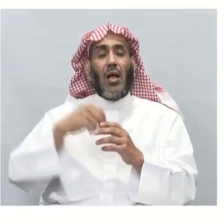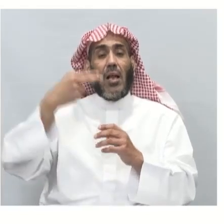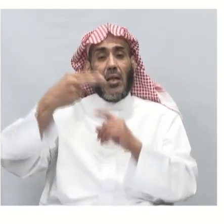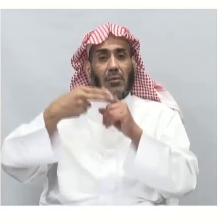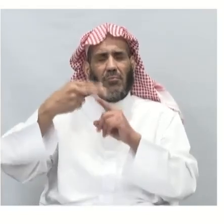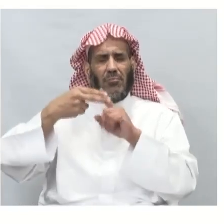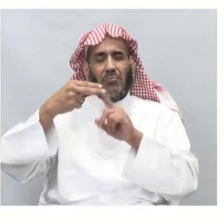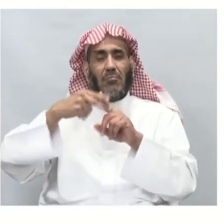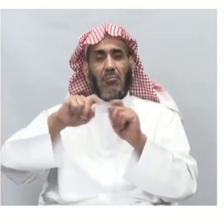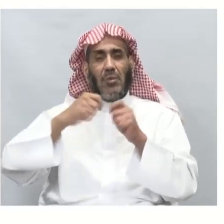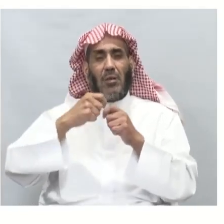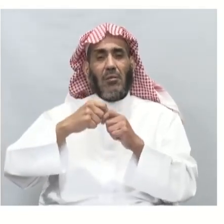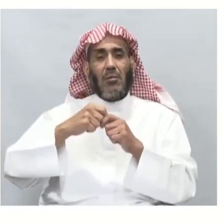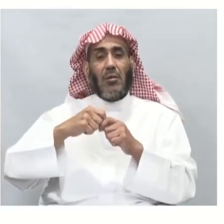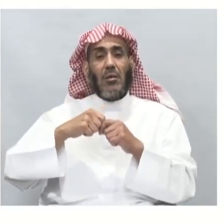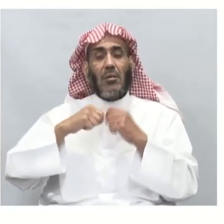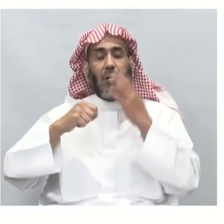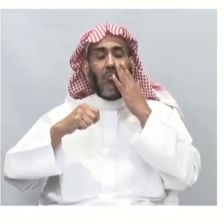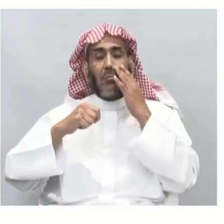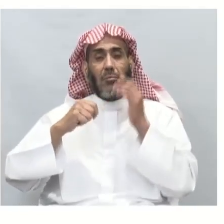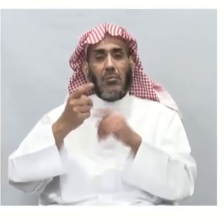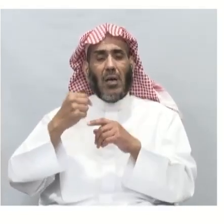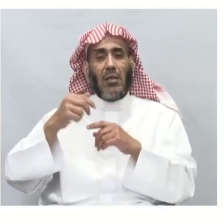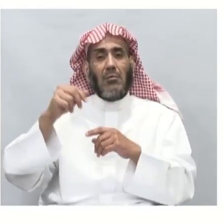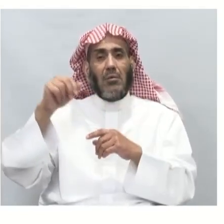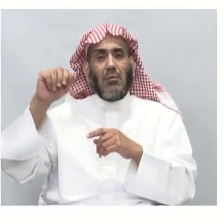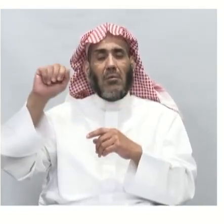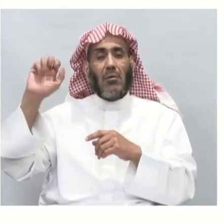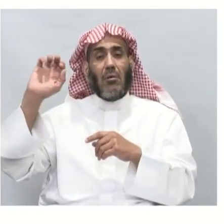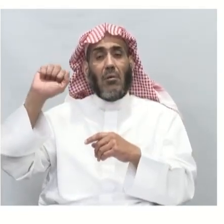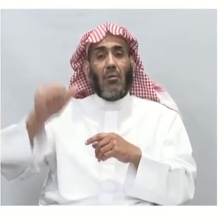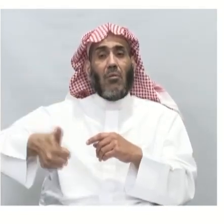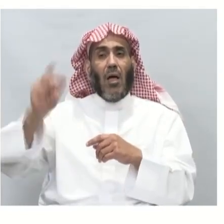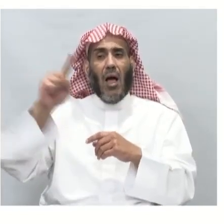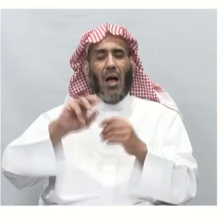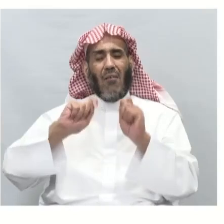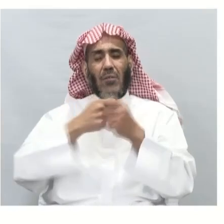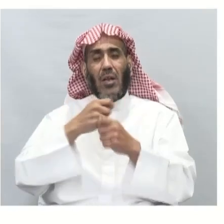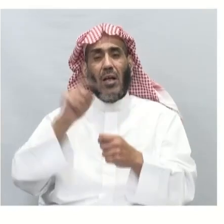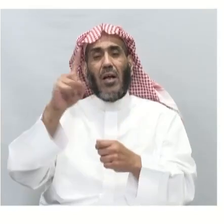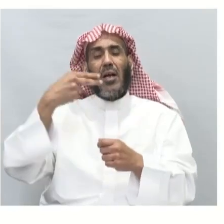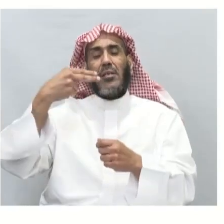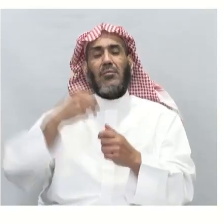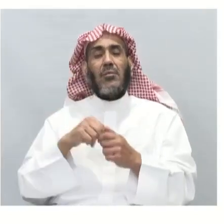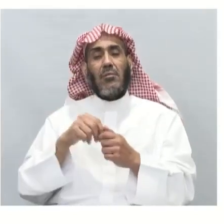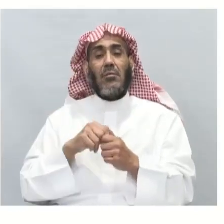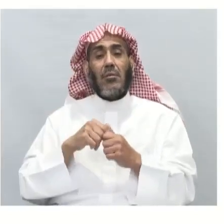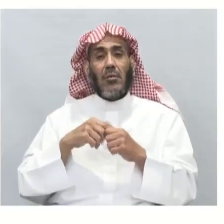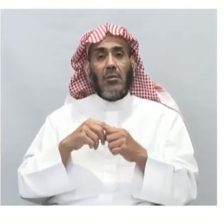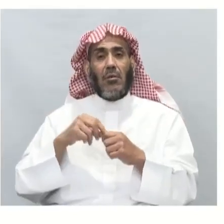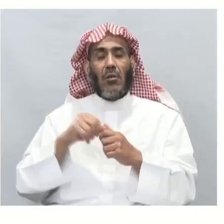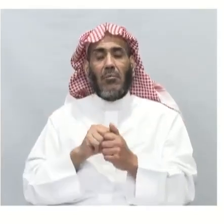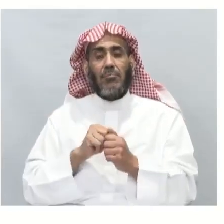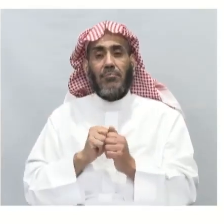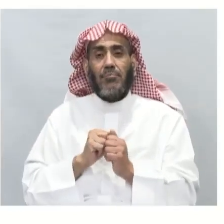هنا بدلها الناقل كانت همزه ف بدلها عينا بدلا من